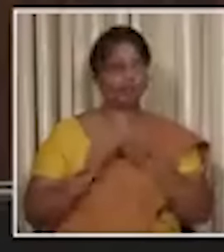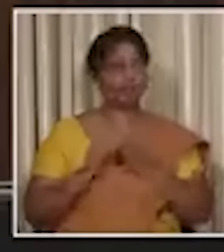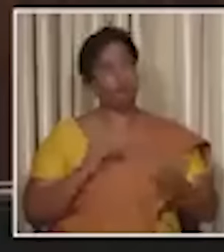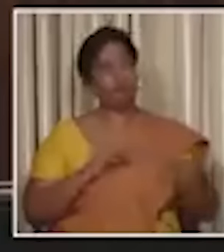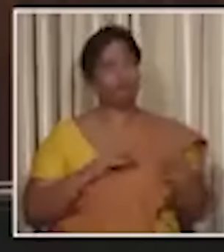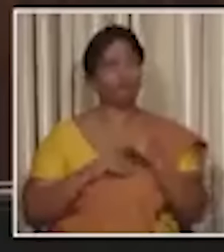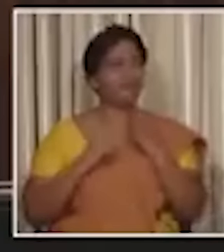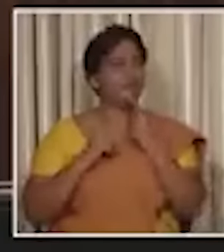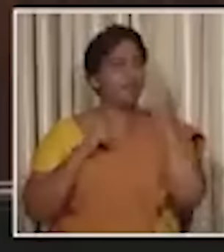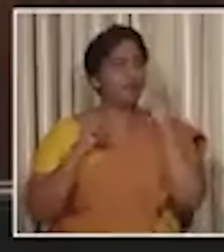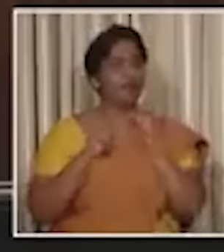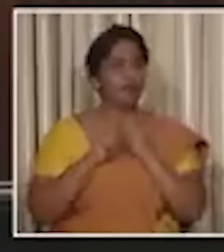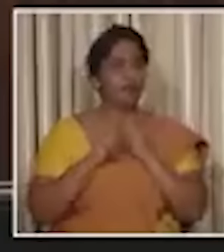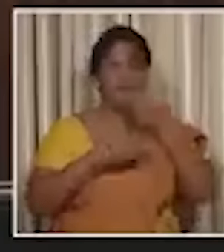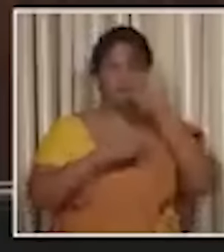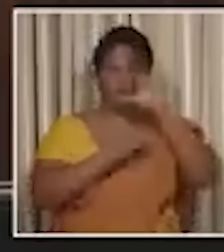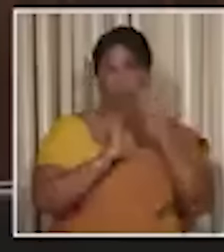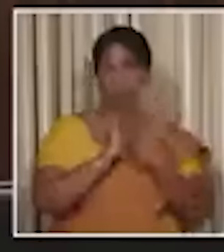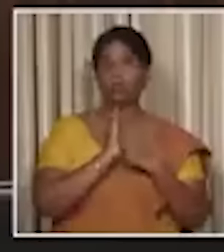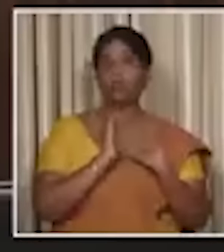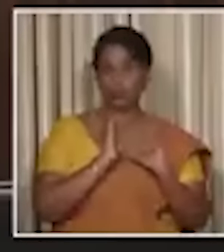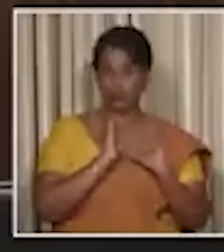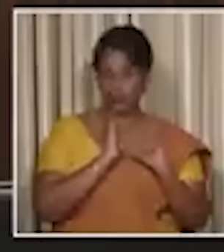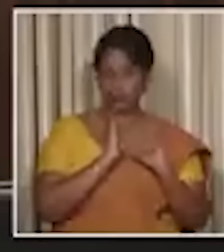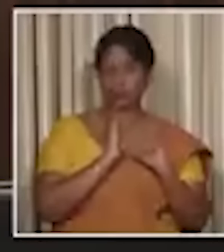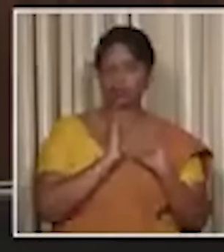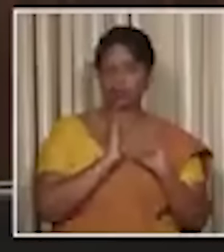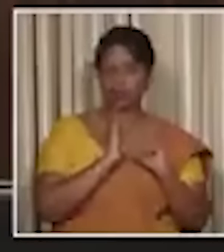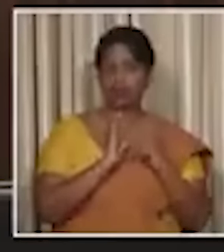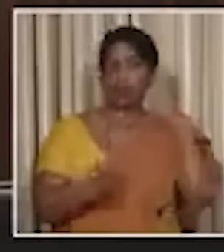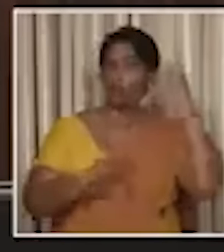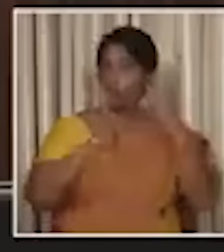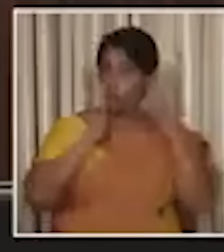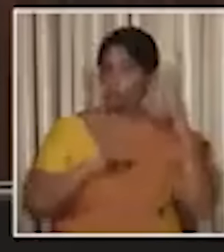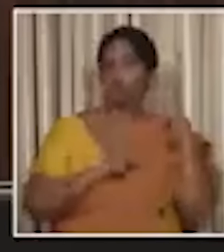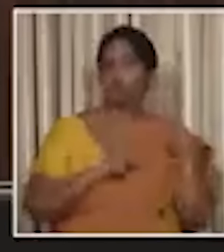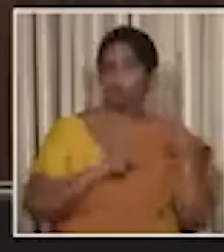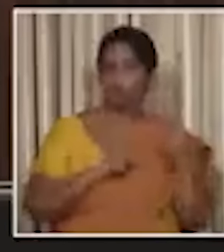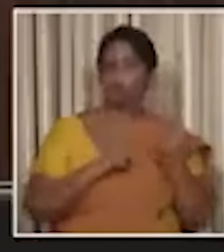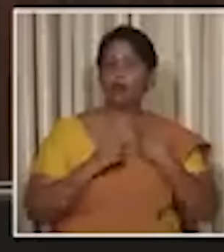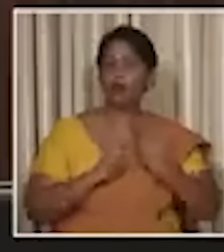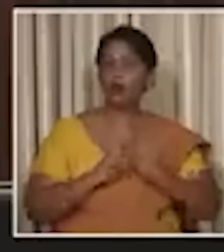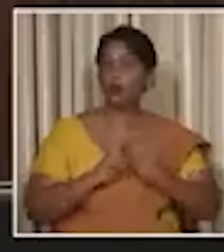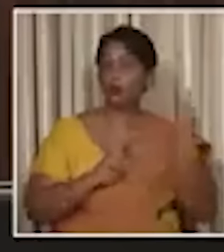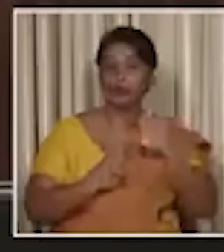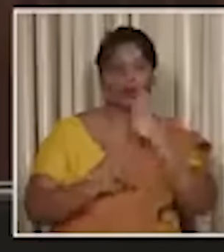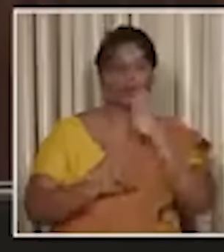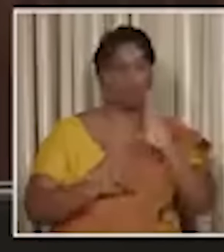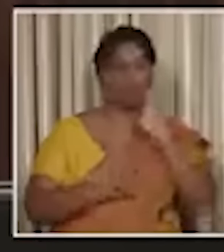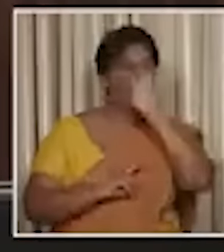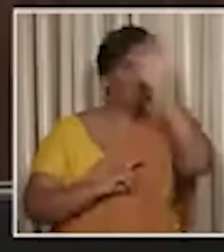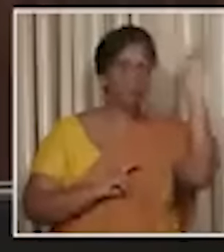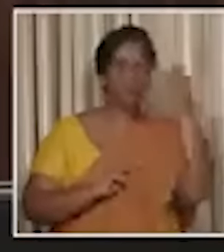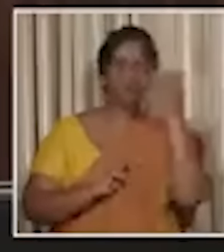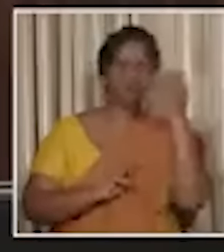எமது எதிர்வரும் வரவு செலவு திட்டத்தில் அந்த கொடுப்பனவை நாங்கள் நியாயமான வகையில் அதிகரிக்க நாங்கள் எதிர்பார்க்கின்றோம். அதே